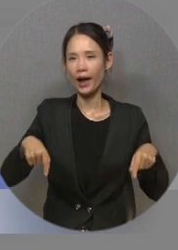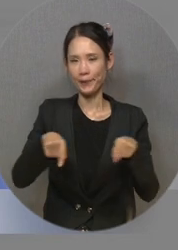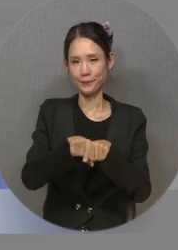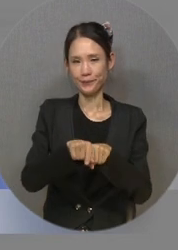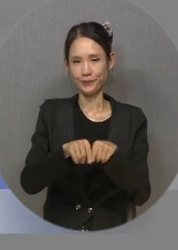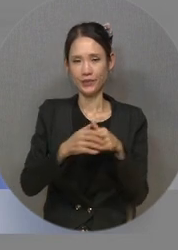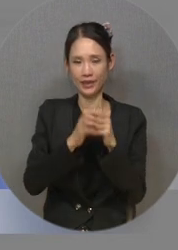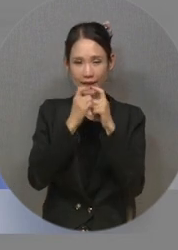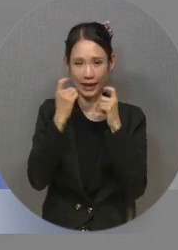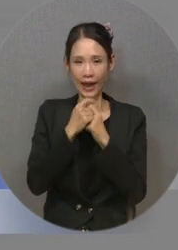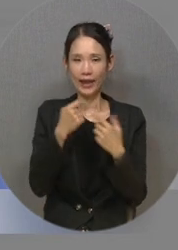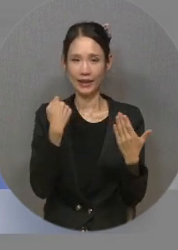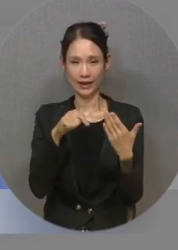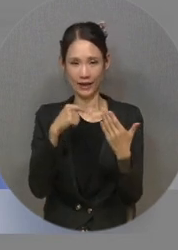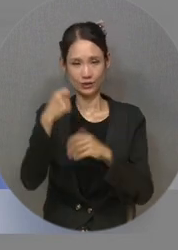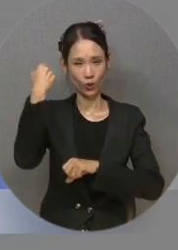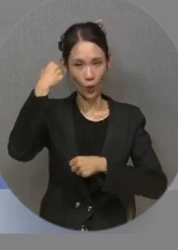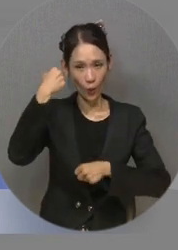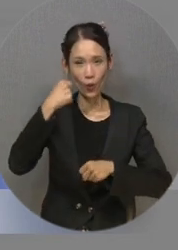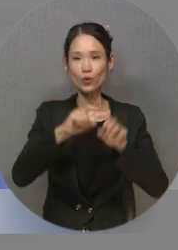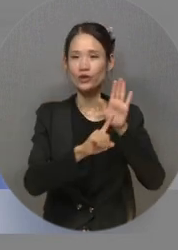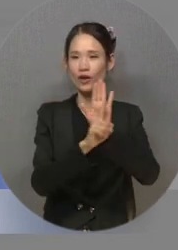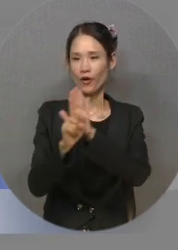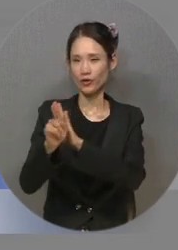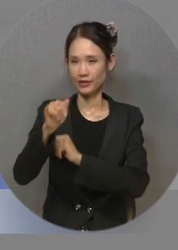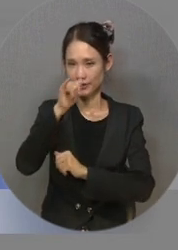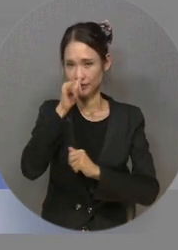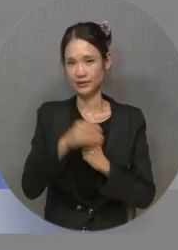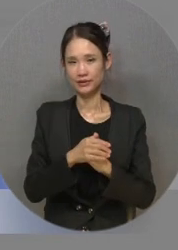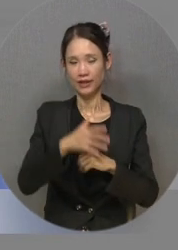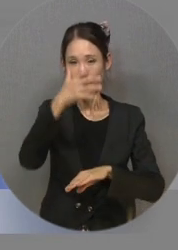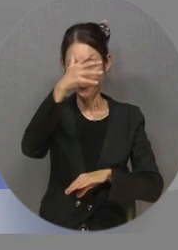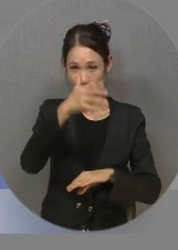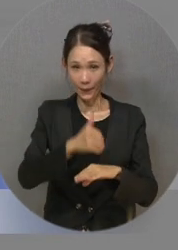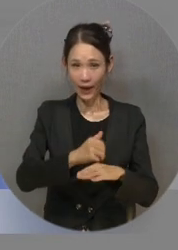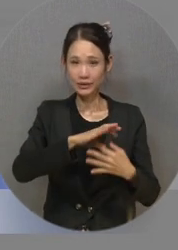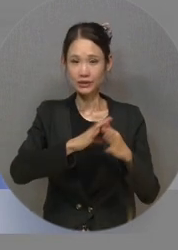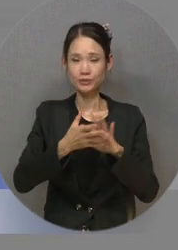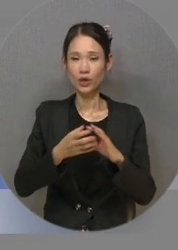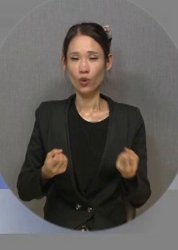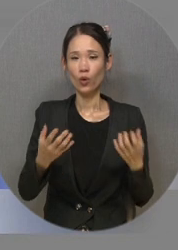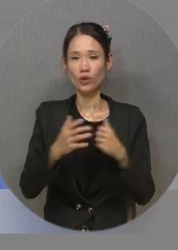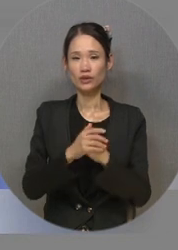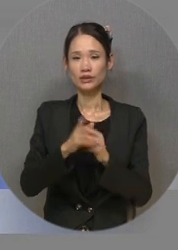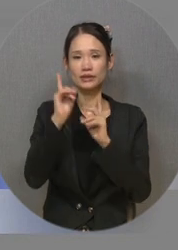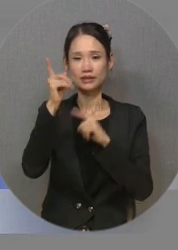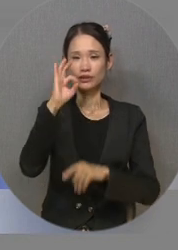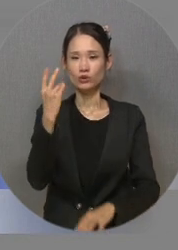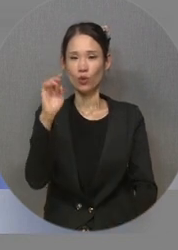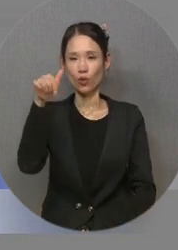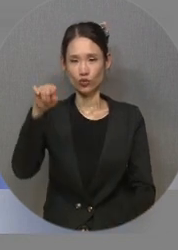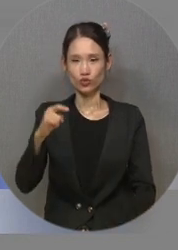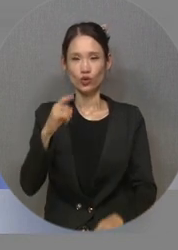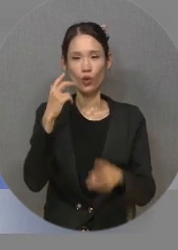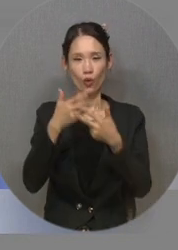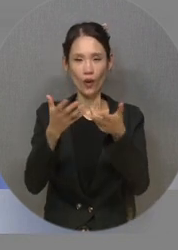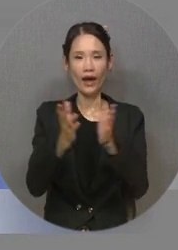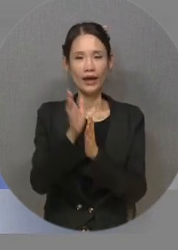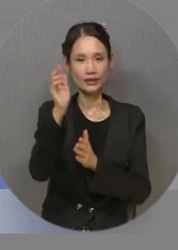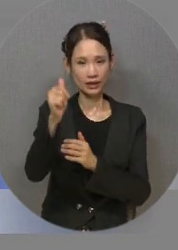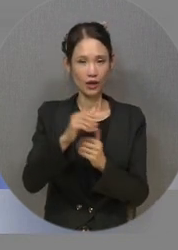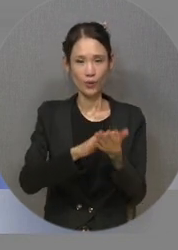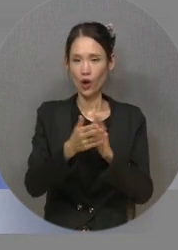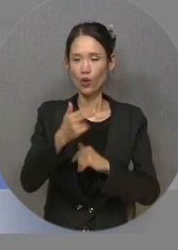개인 레슨과 공연 등을 진행했습니다 끝으로 스페셜 올림픽 코리아 이용훈 회장은 변함없는 사랑과